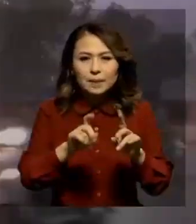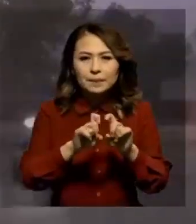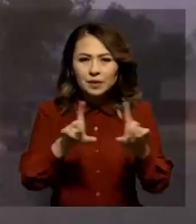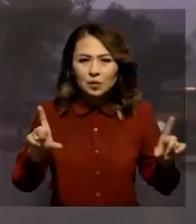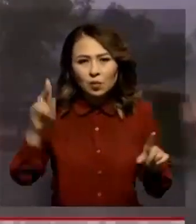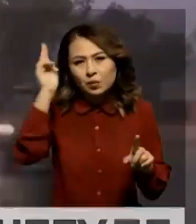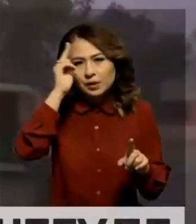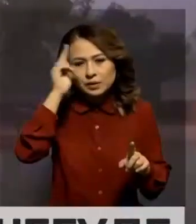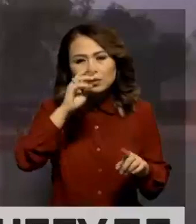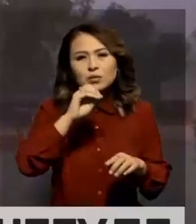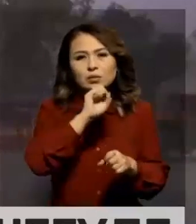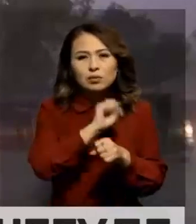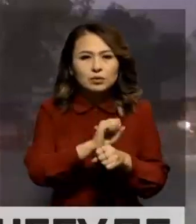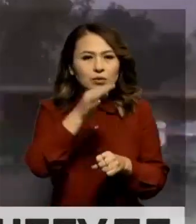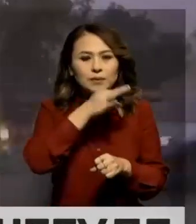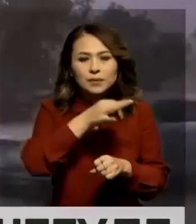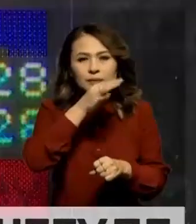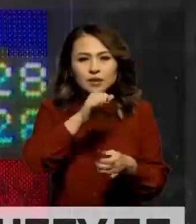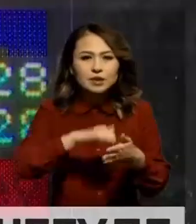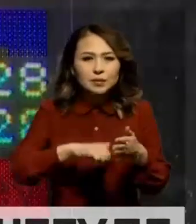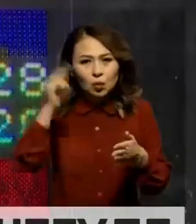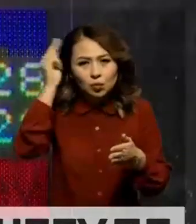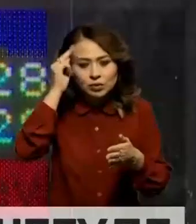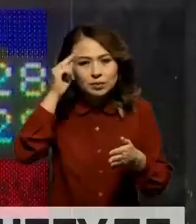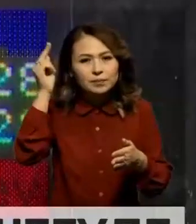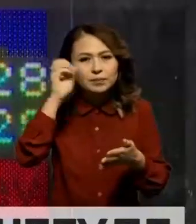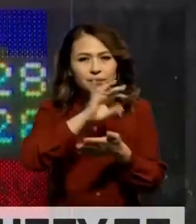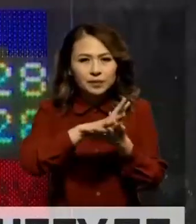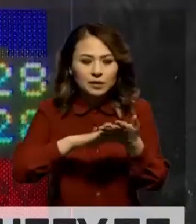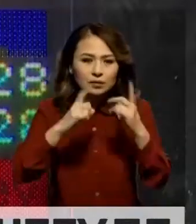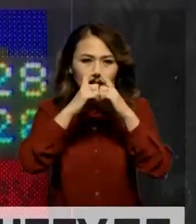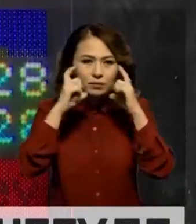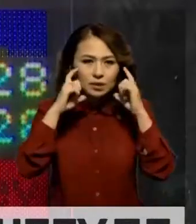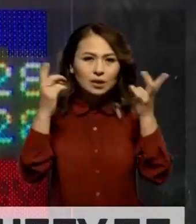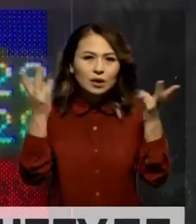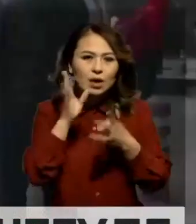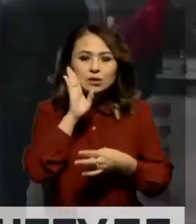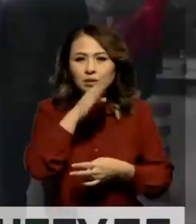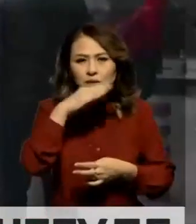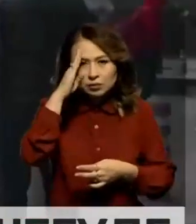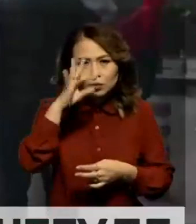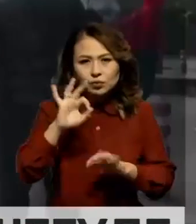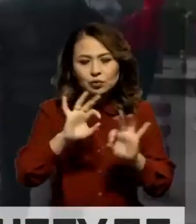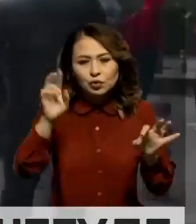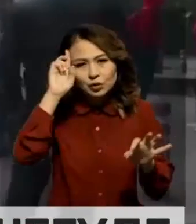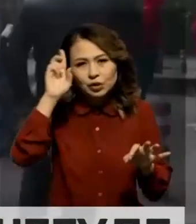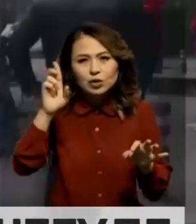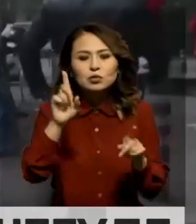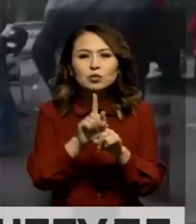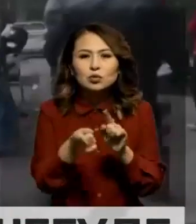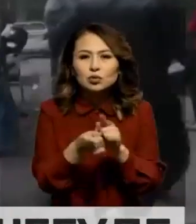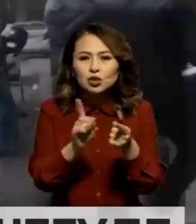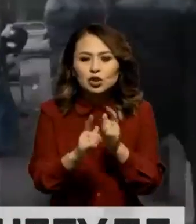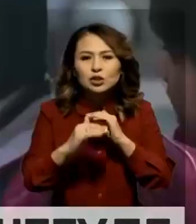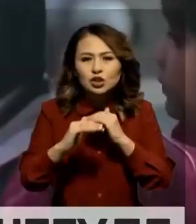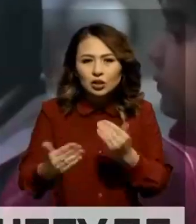мектептерде оқу процесі тоқтатылған жоқ, сол себепті оқушылар сабаққа бетперде киіп қатысуға мәжбүр. Ал ата-аналардың айтуынша, үкімет жағдайды